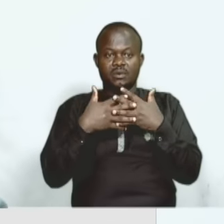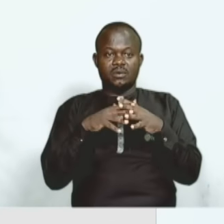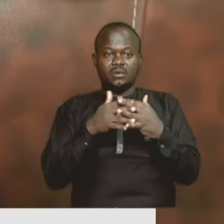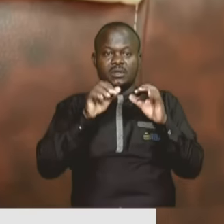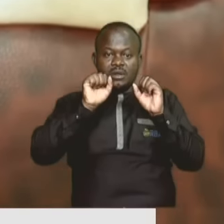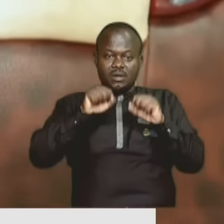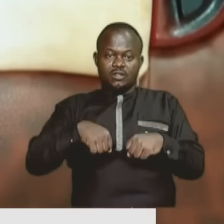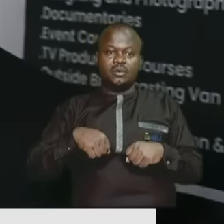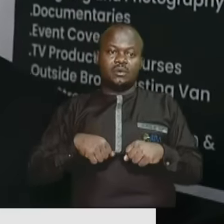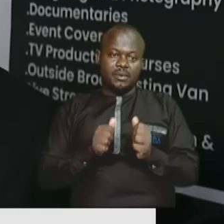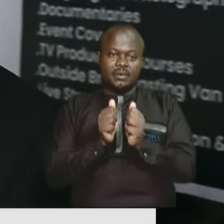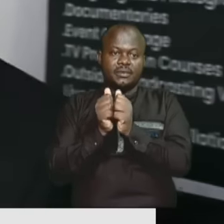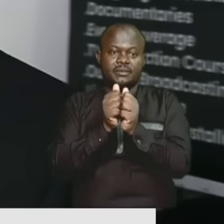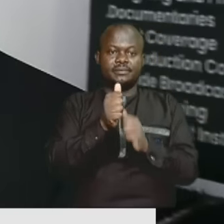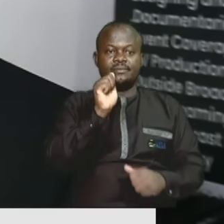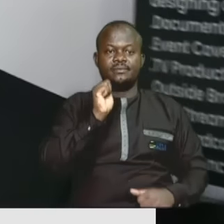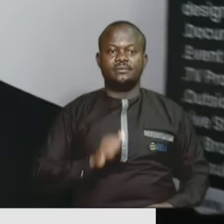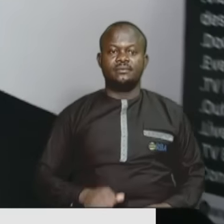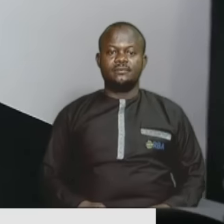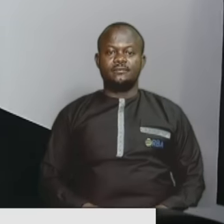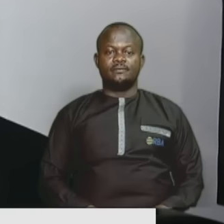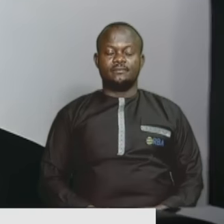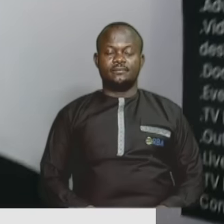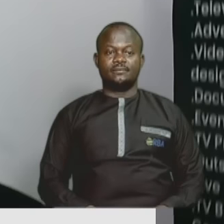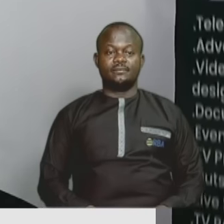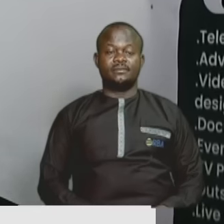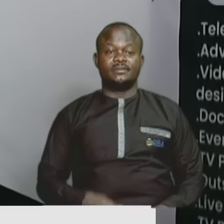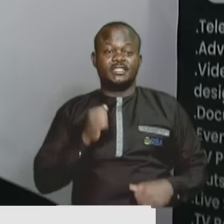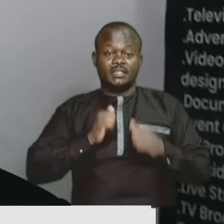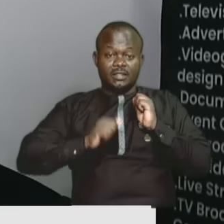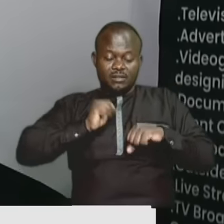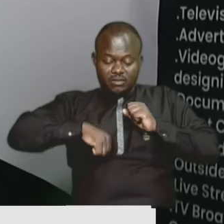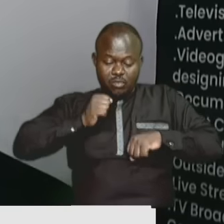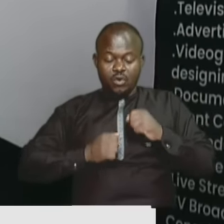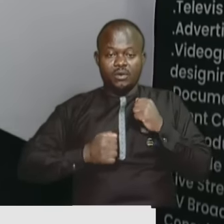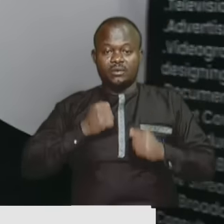kujya bazigendana. Siporo ni nziza. Siporo ni nziza mu buzima.